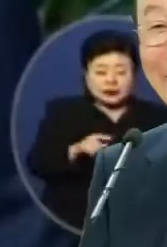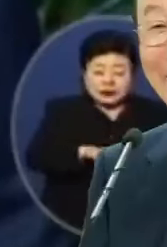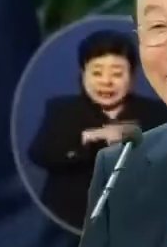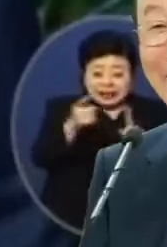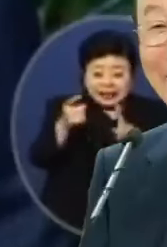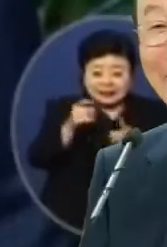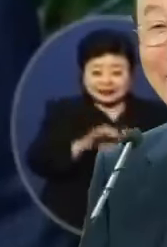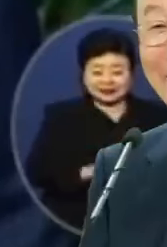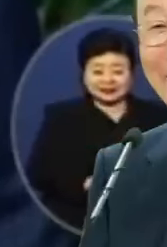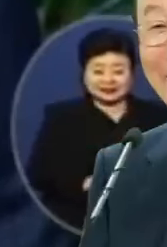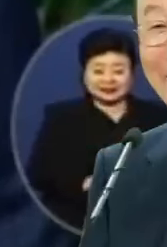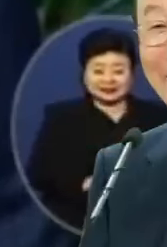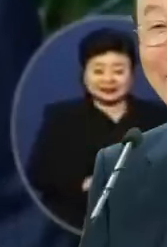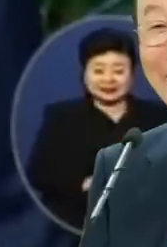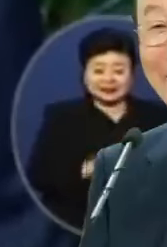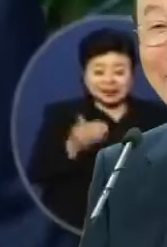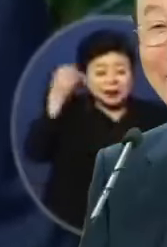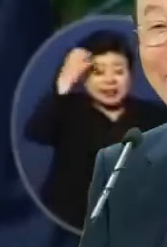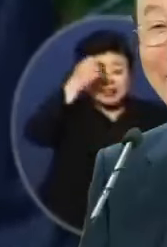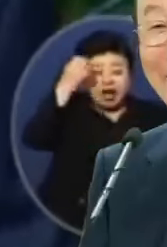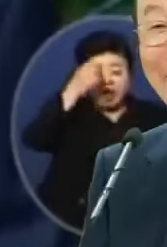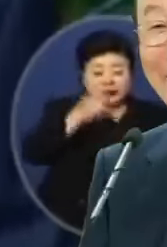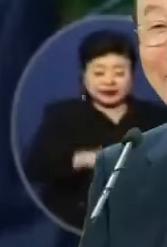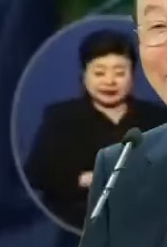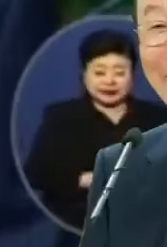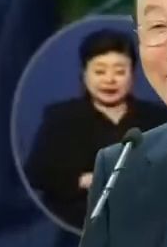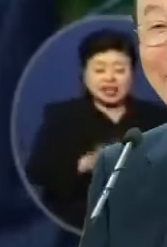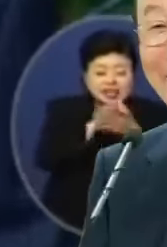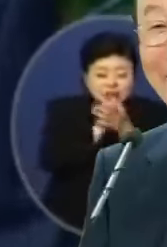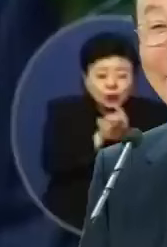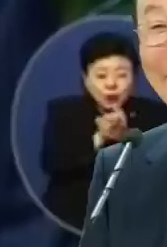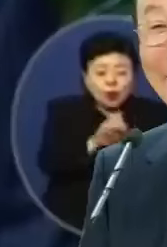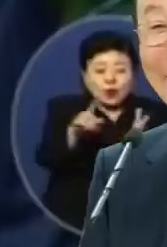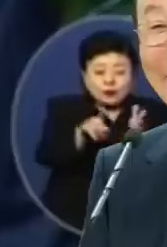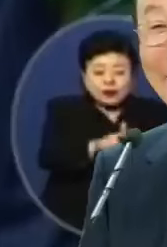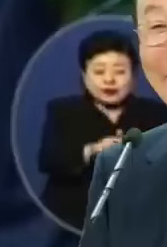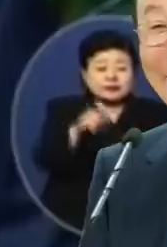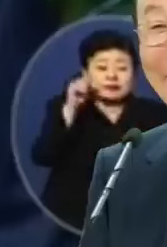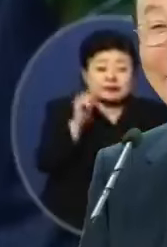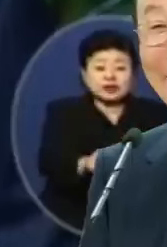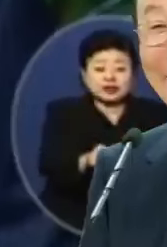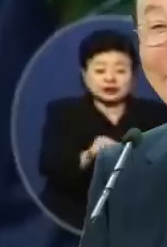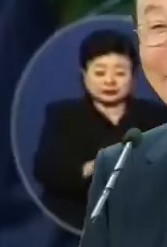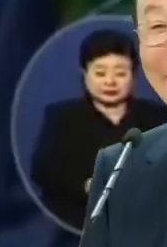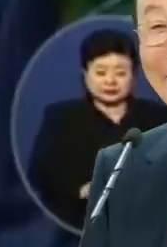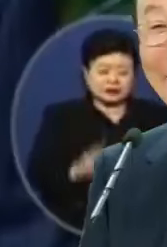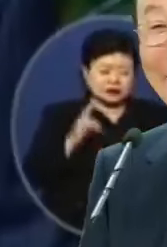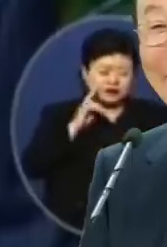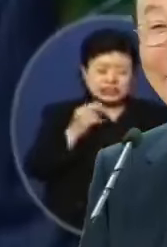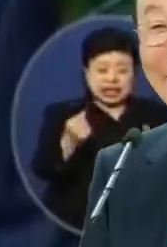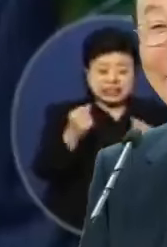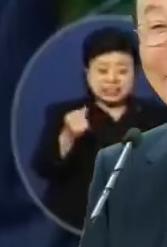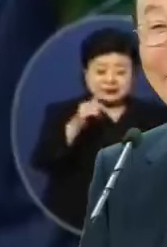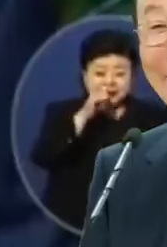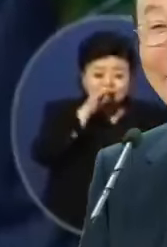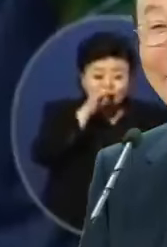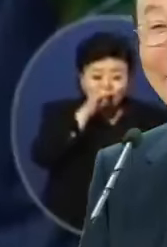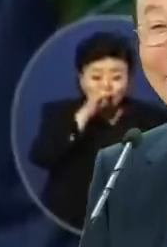살아났었습니다. 살아났으면 여러분의 영의 기도와 믿음과 명령은 굉장한 힘이 있는